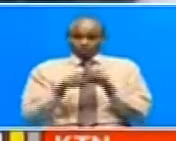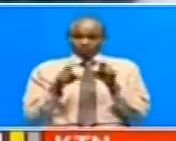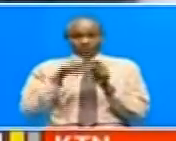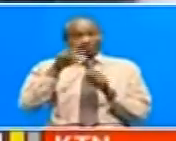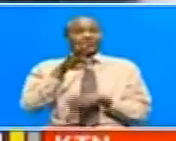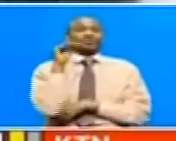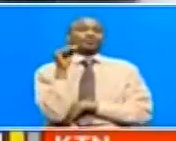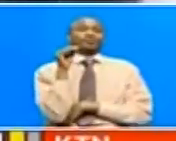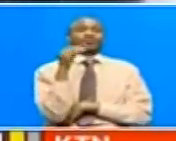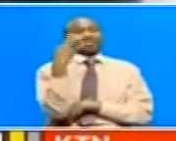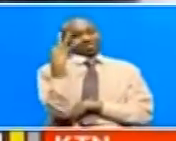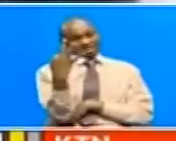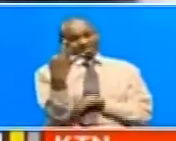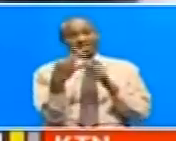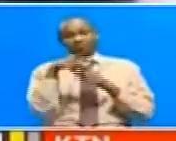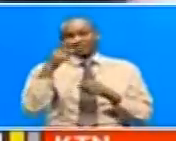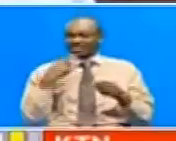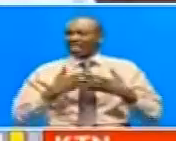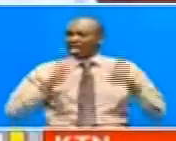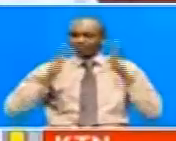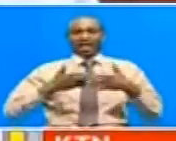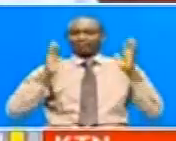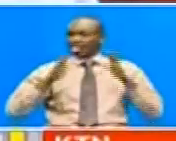wizi, mashtaka aliyoyakanusha yote.